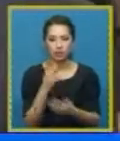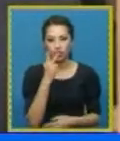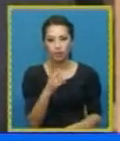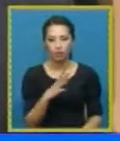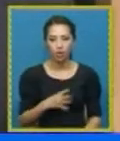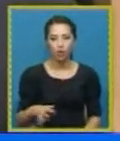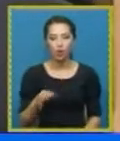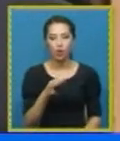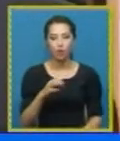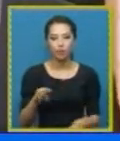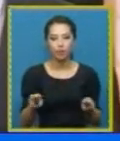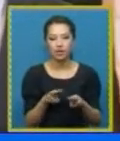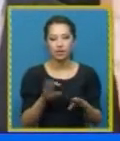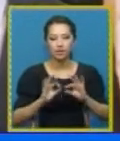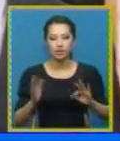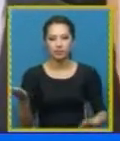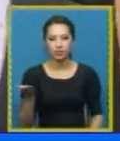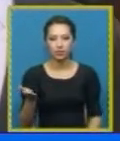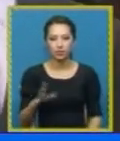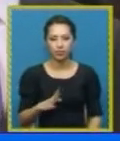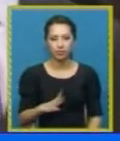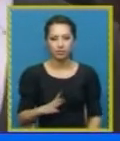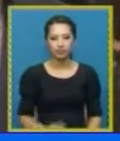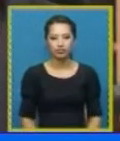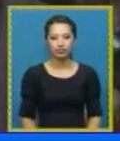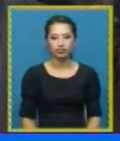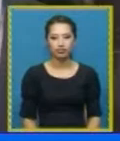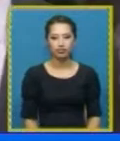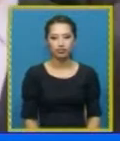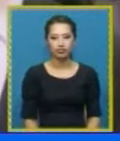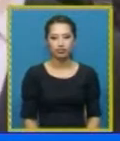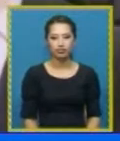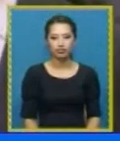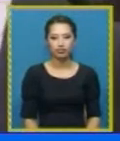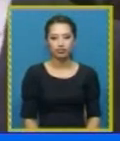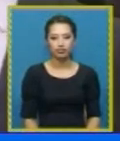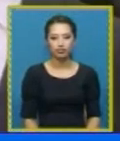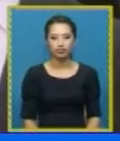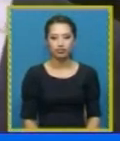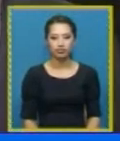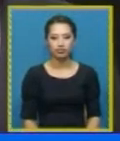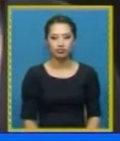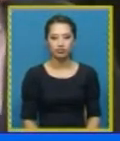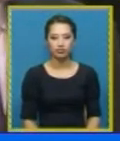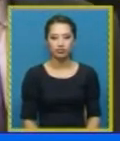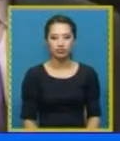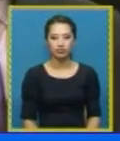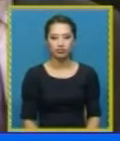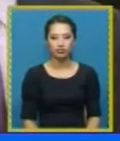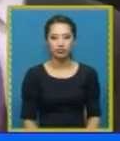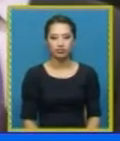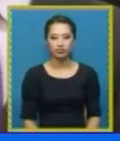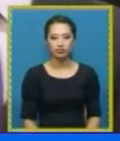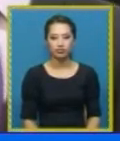баяндады. Акиматтың ар жағында осындай көп салалы кәсіби техникалық колледж, оның құрылыс жүргізуде, одан бөлек қалалық мұрағатында осындай несі